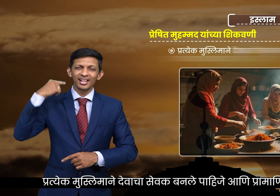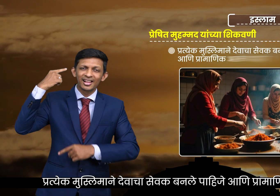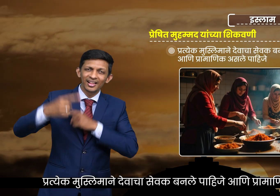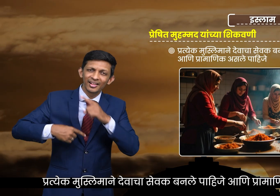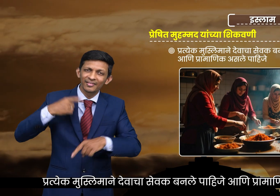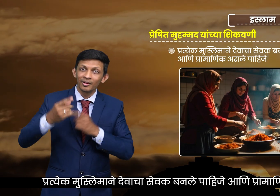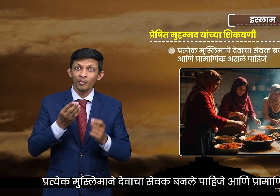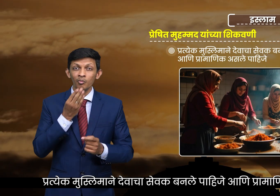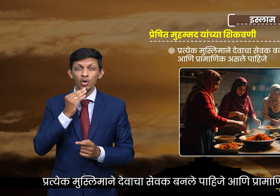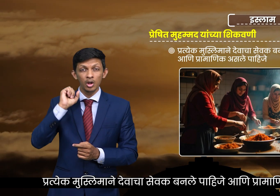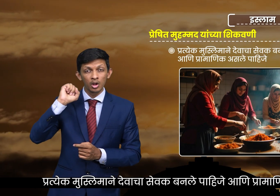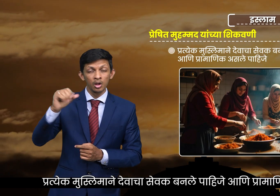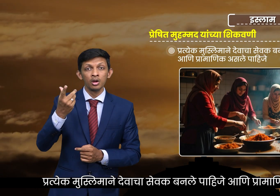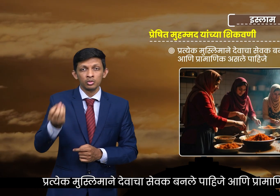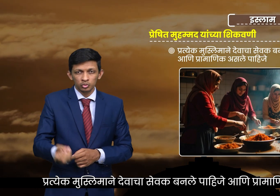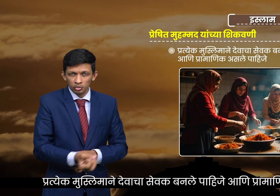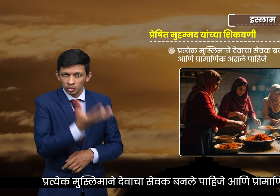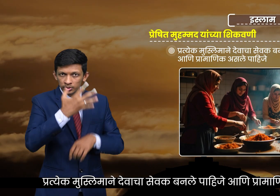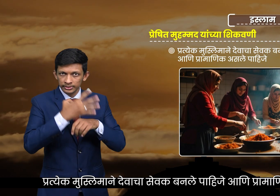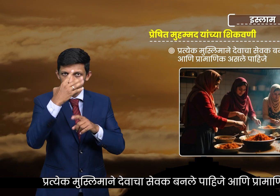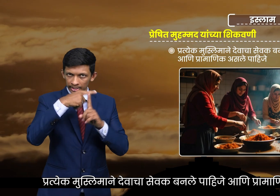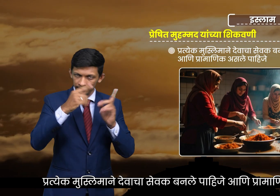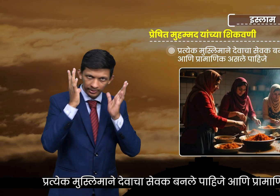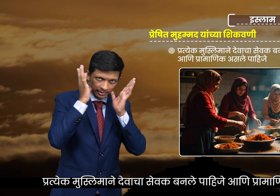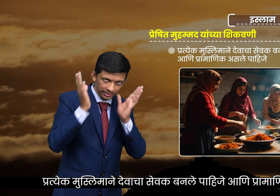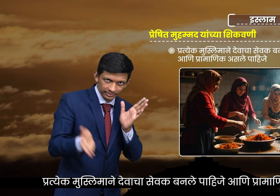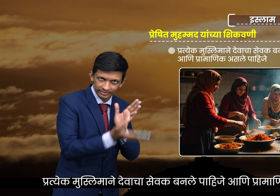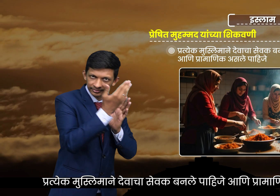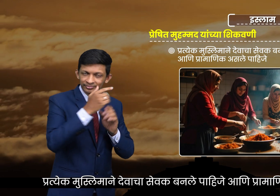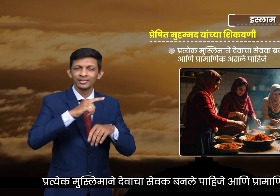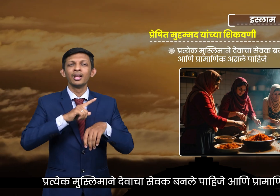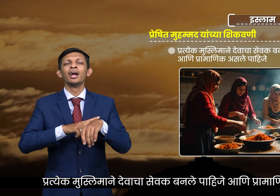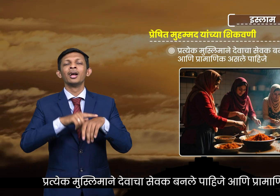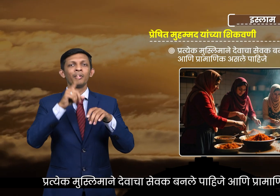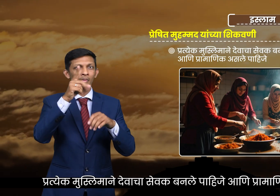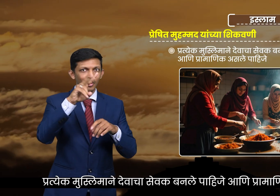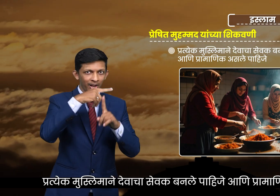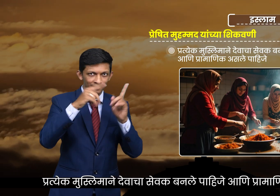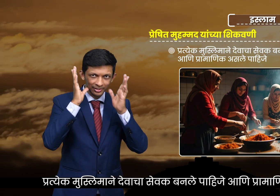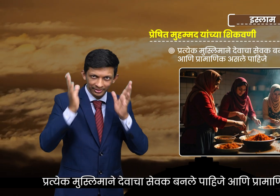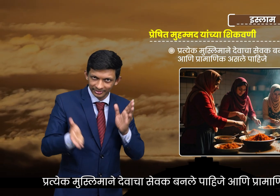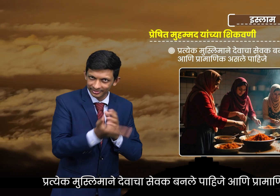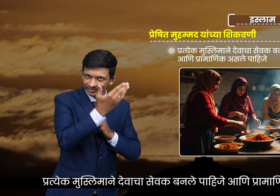प्रत्येक मुसलमानाने देवाचा सेवक बनले पाहिजे आणि प्रामाणिक असले पाहिजे.